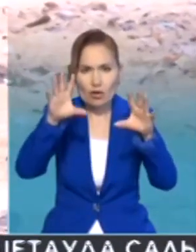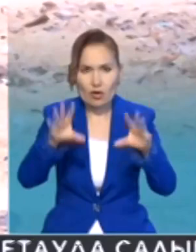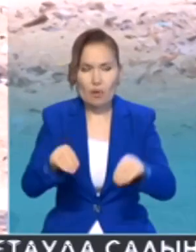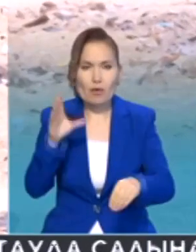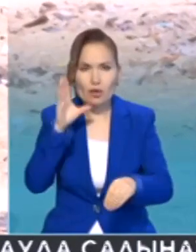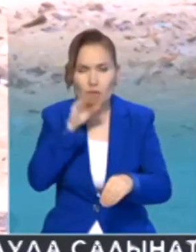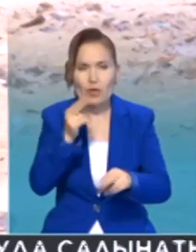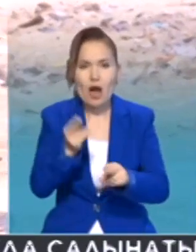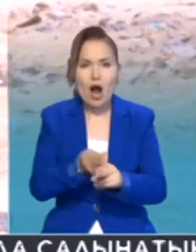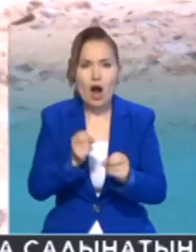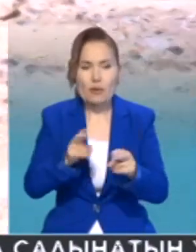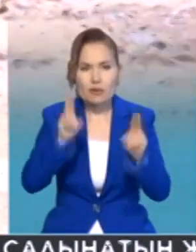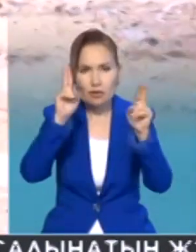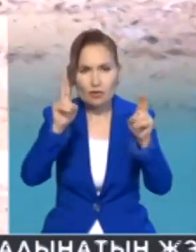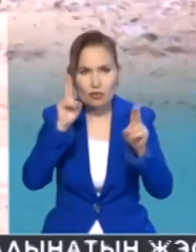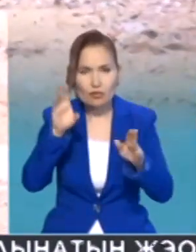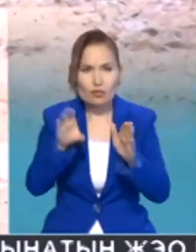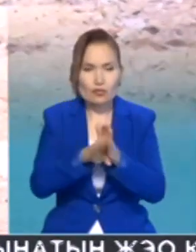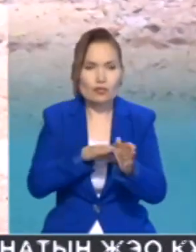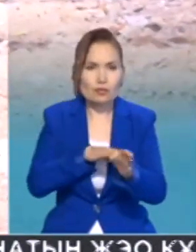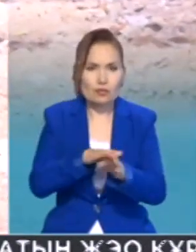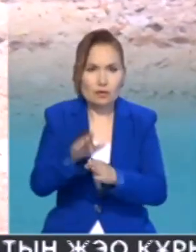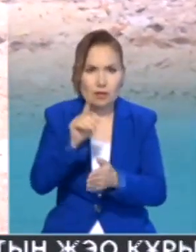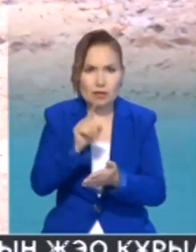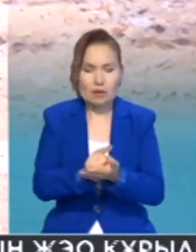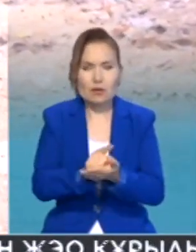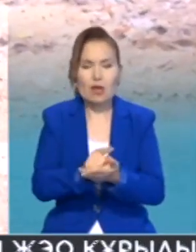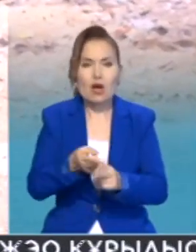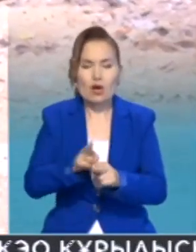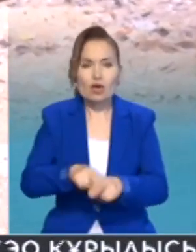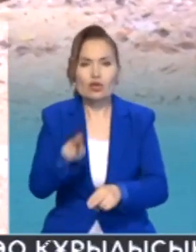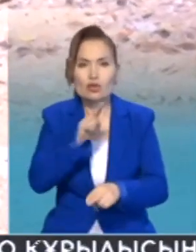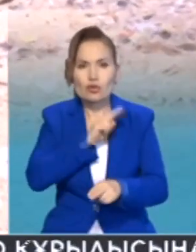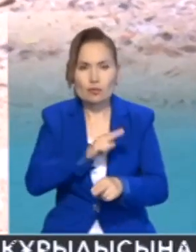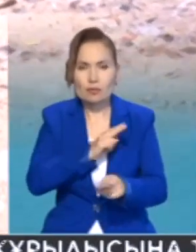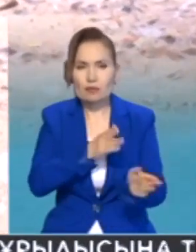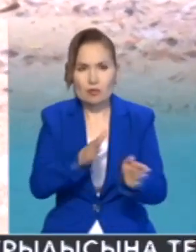Барлығы қауіпсіздік шаралары сақтау жаңағы жұмыстарымен ұйымдастырылды.